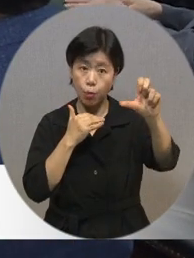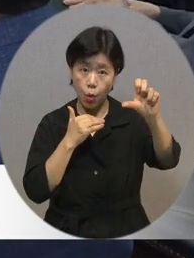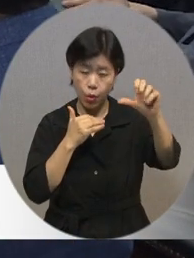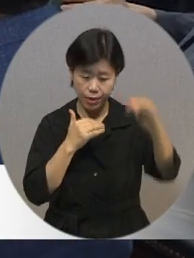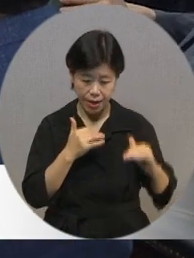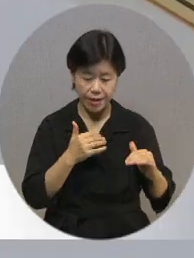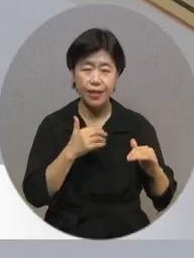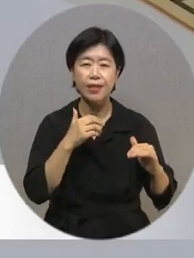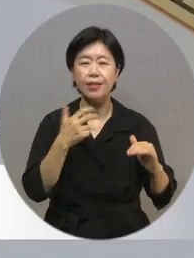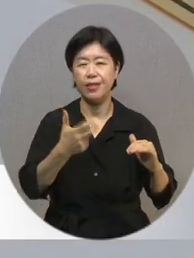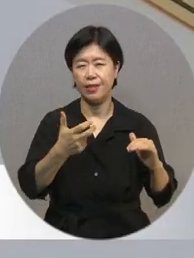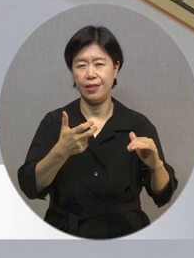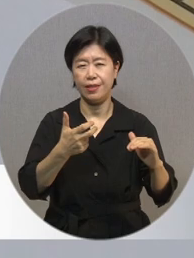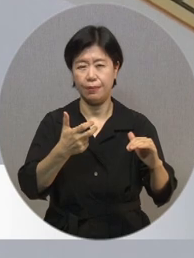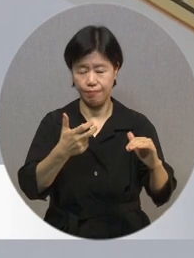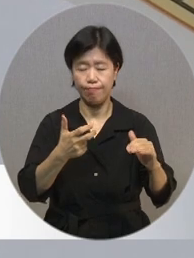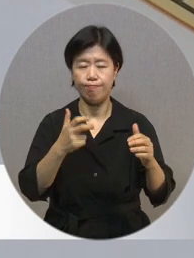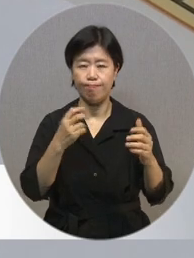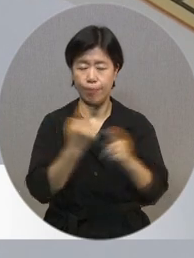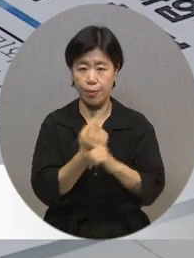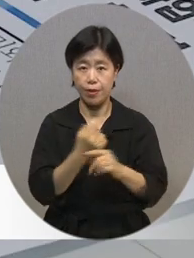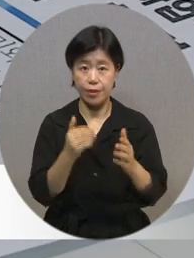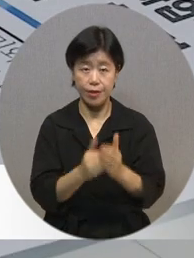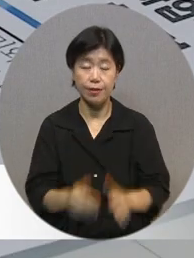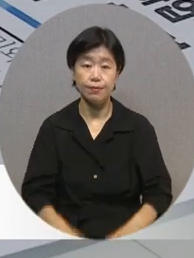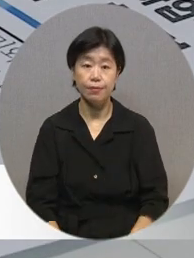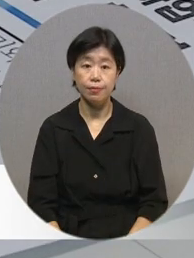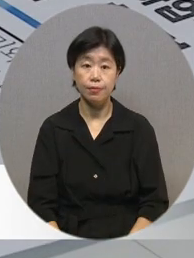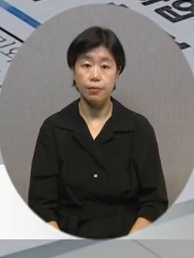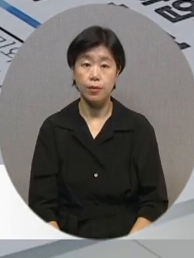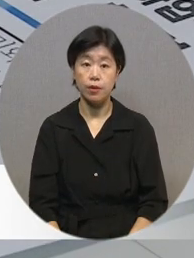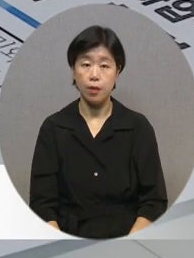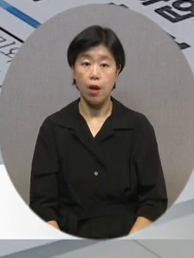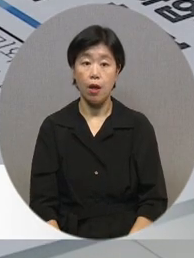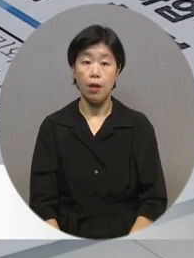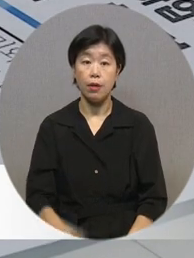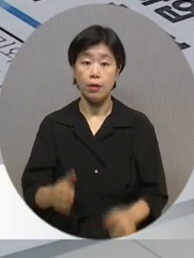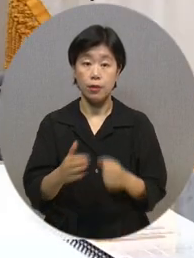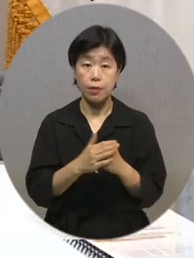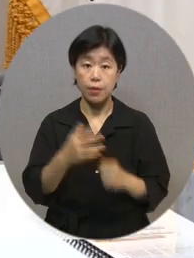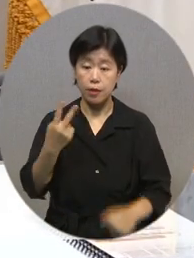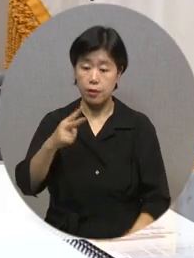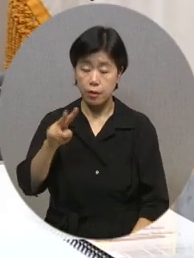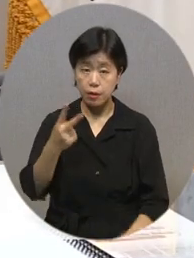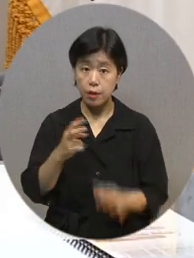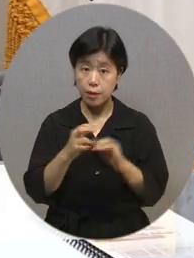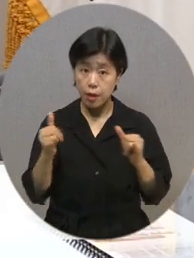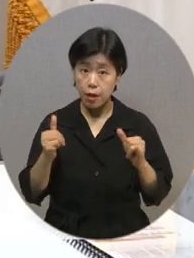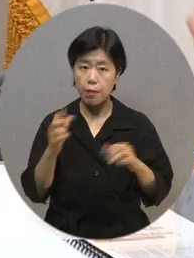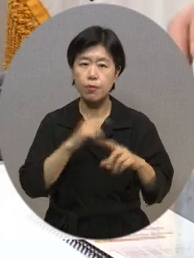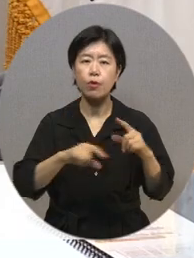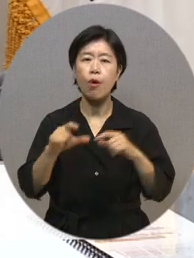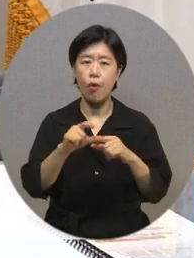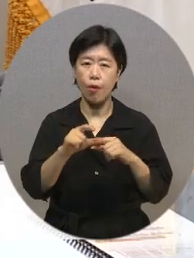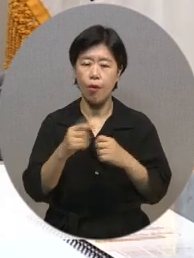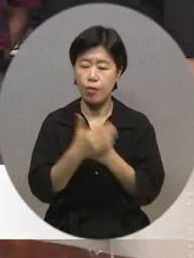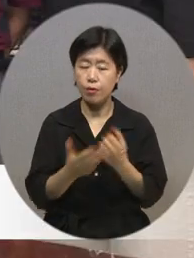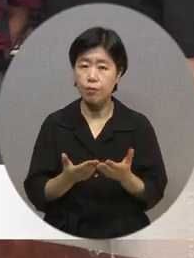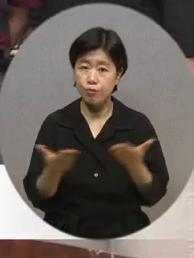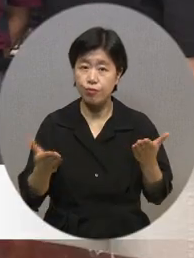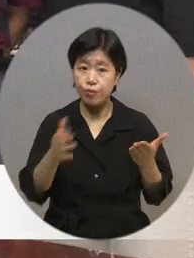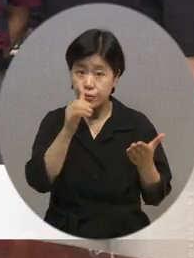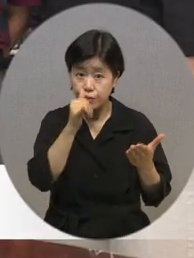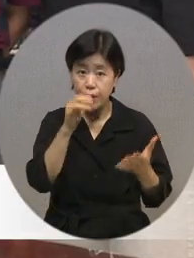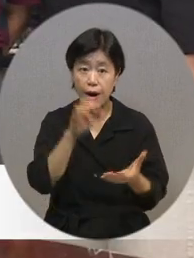확대 지원하는 절차를 마무리했습니다. 이번 확대 지원으로 수혜자가 2,200명 정도 추가돼 총 7,900명이 지원을 받게